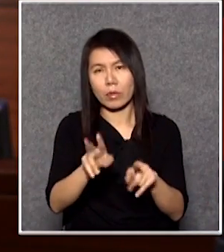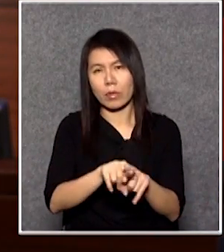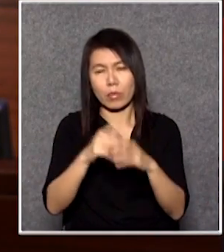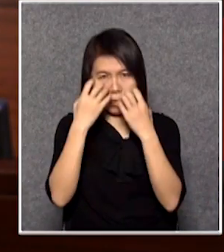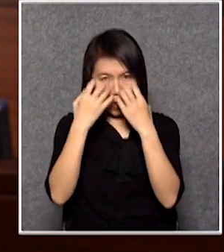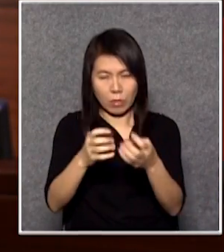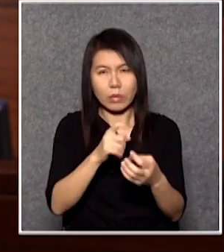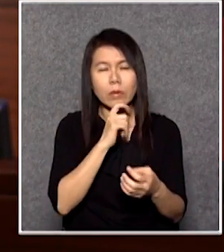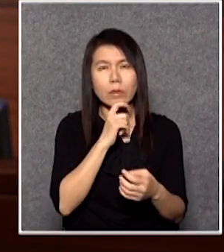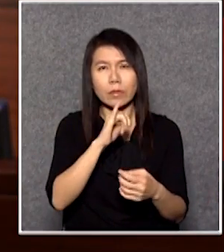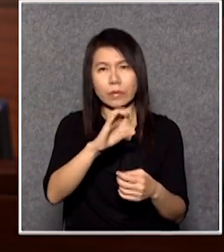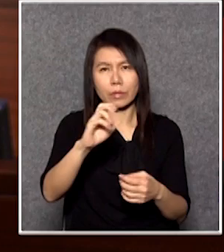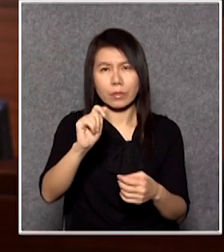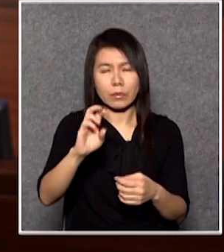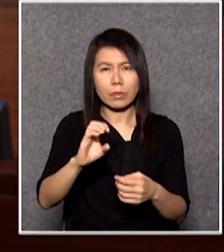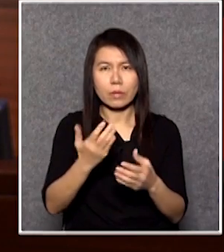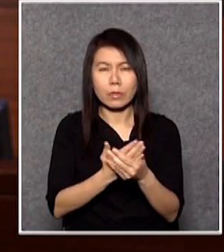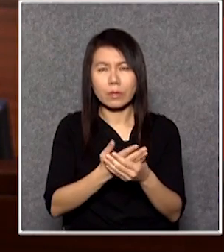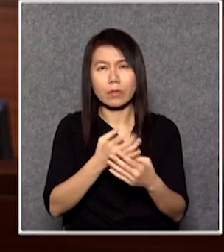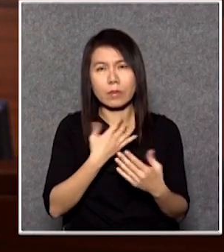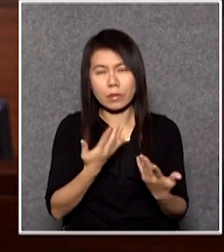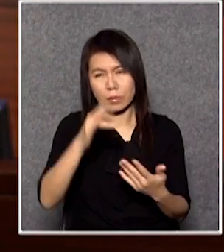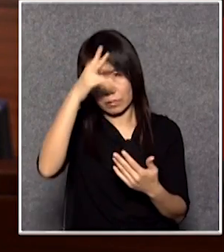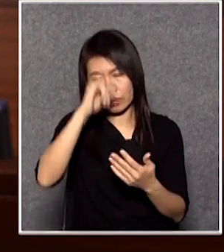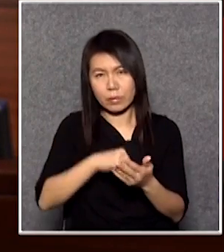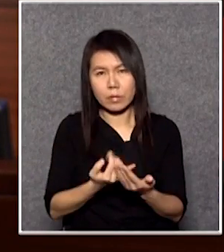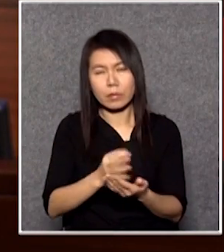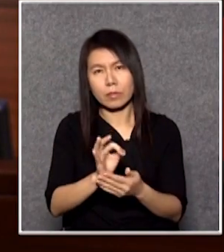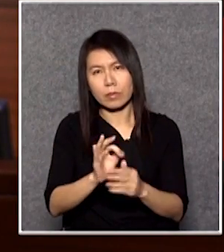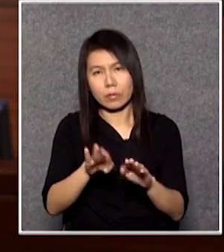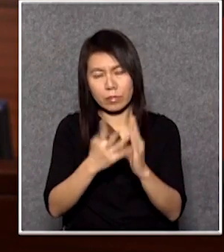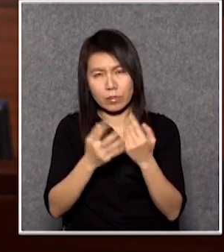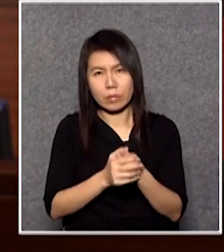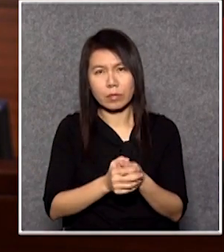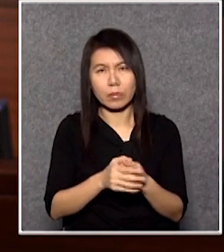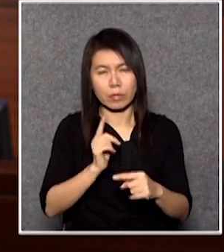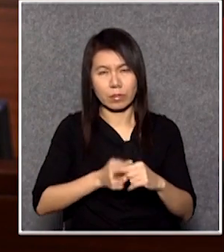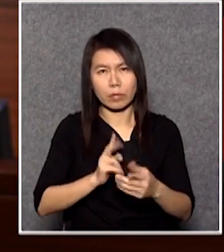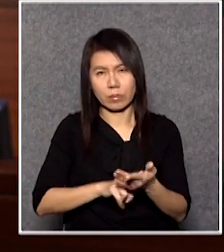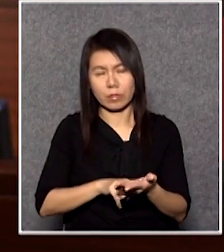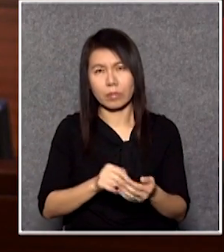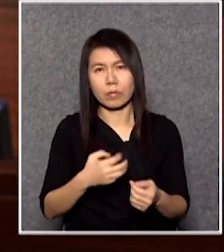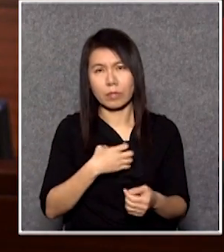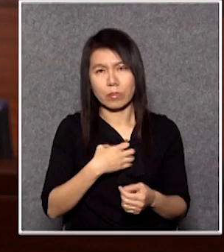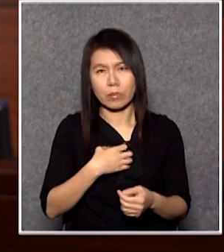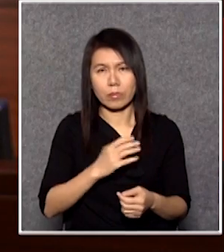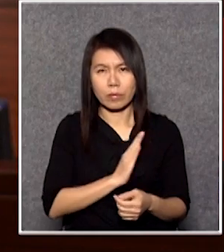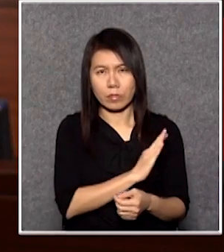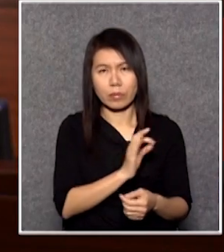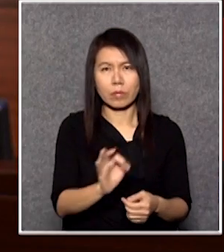那既然 ICAC 都不開 file， 稅局又不開檔案的，那我們都必須相信他們不會偏心的